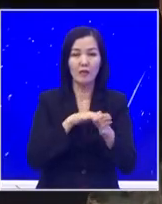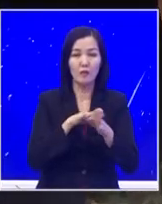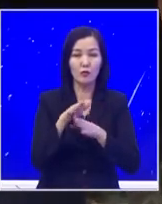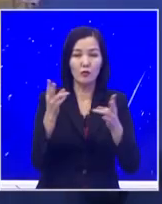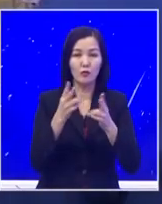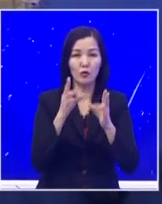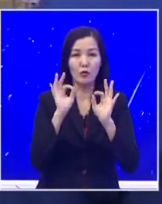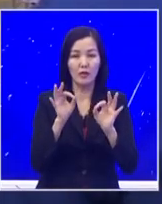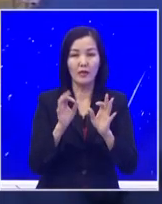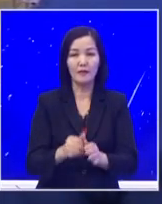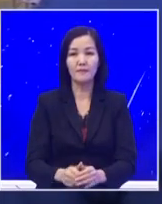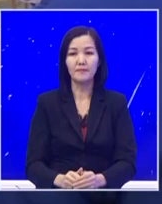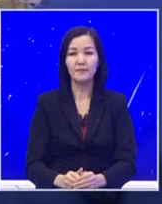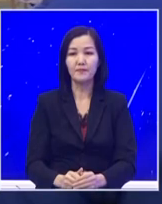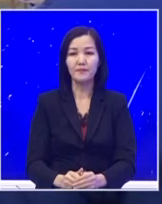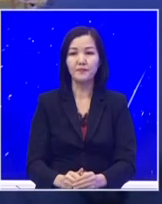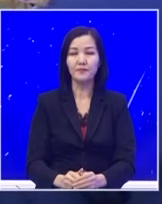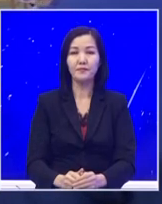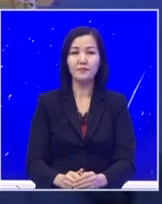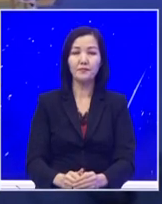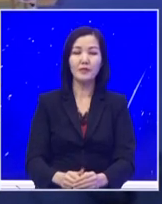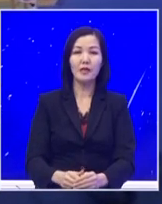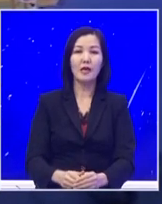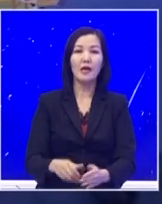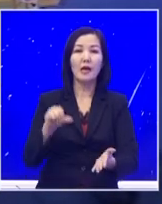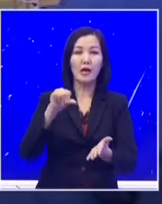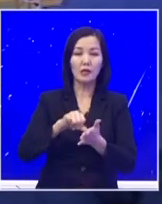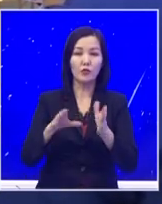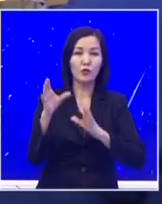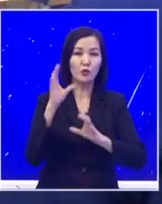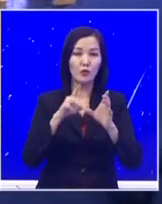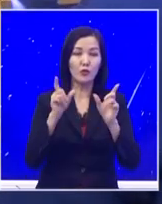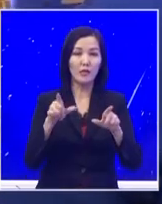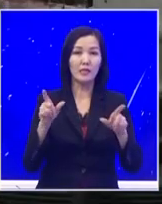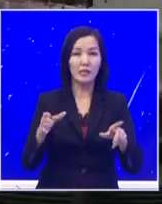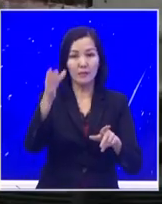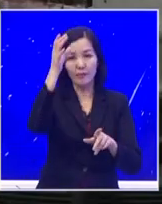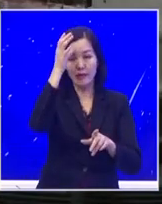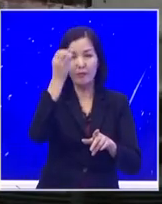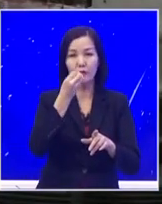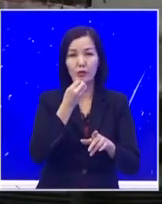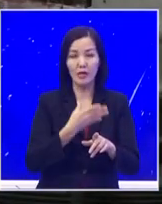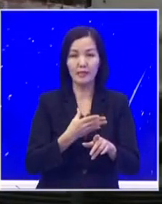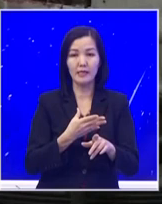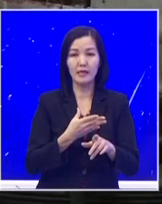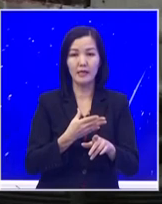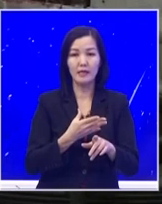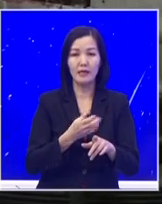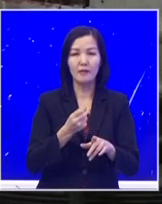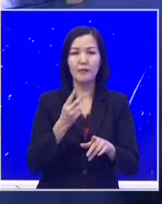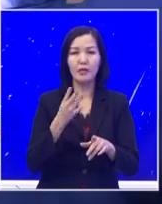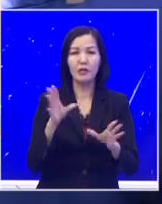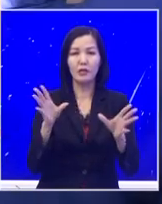тиіс. Балалардың легі өте жақсы. Біз осы мекемемен бірнеше жыл жұмыс істеп келе жатырмыз. Бұларға берілген